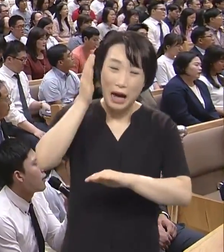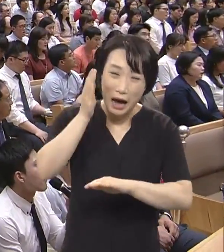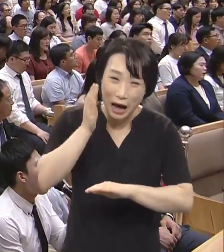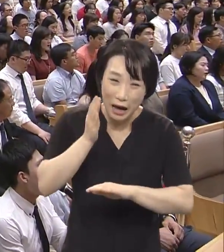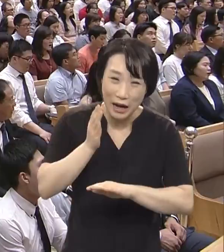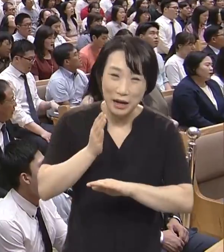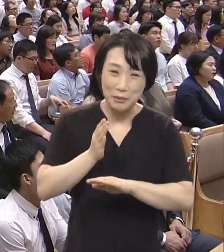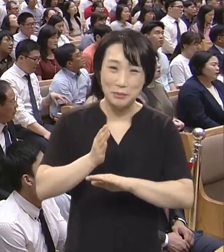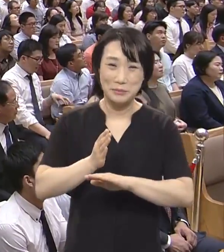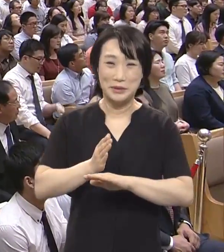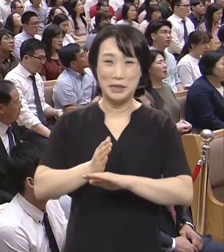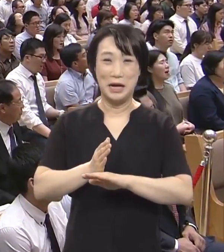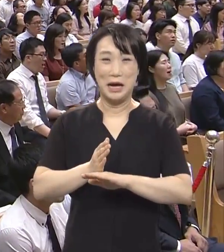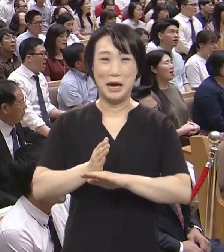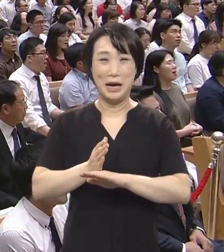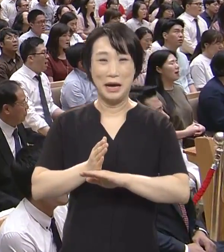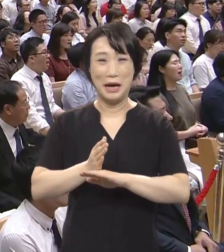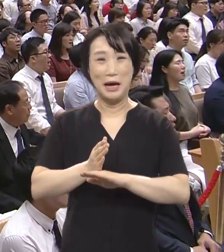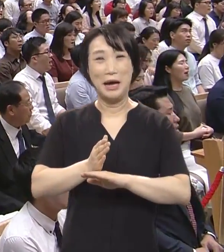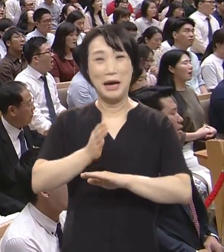아멘. 감사,